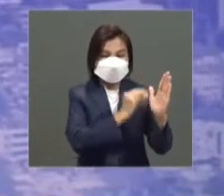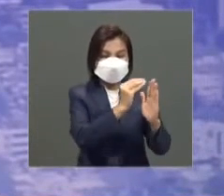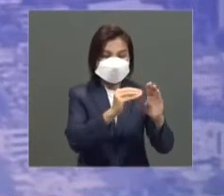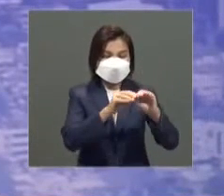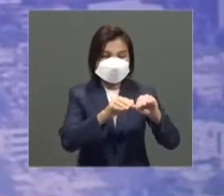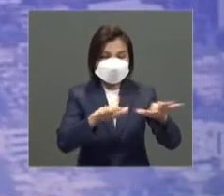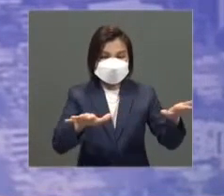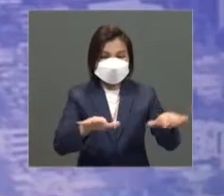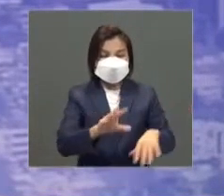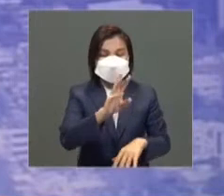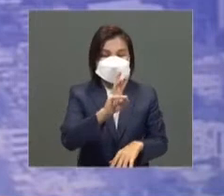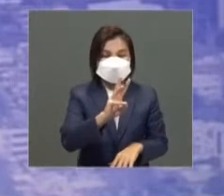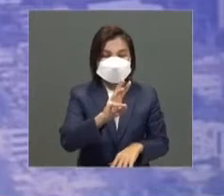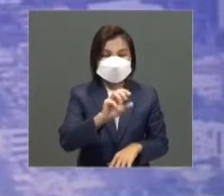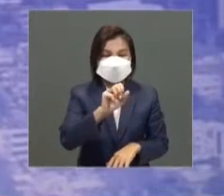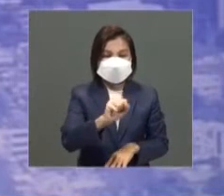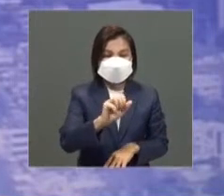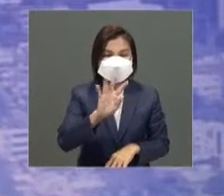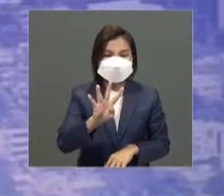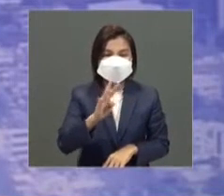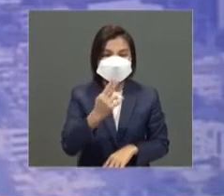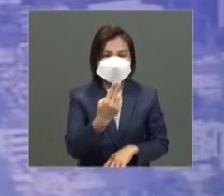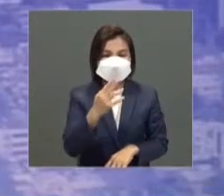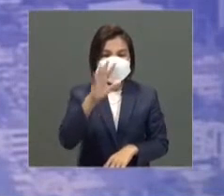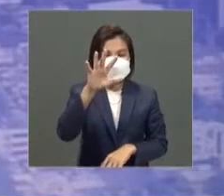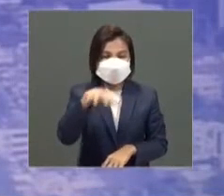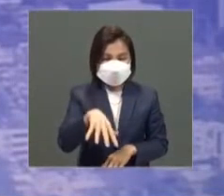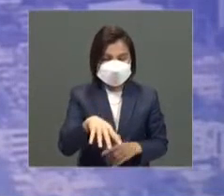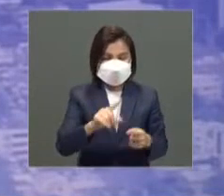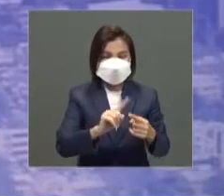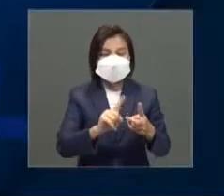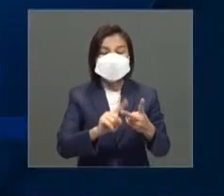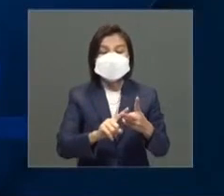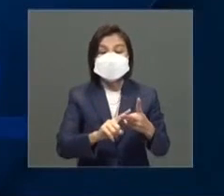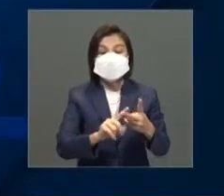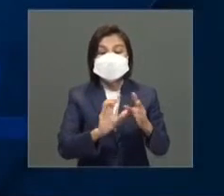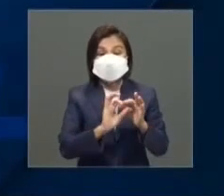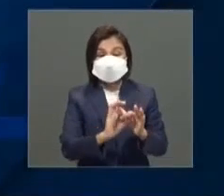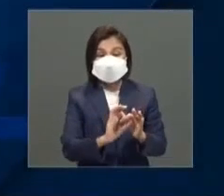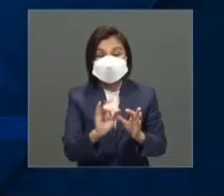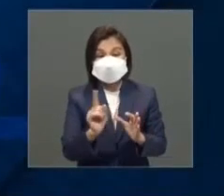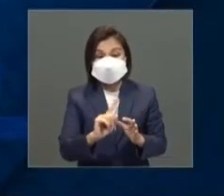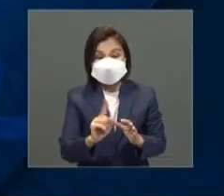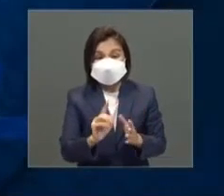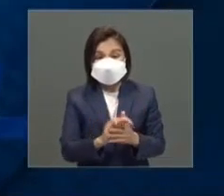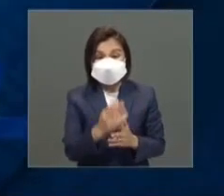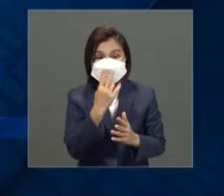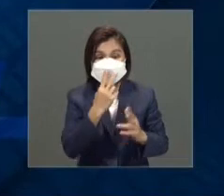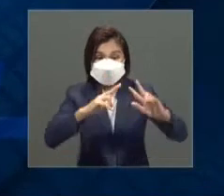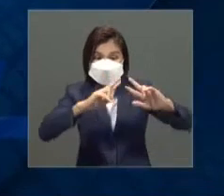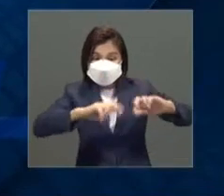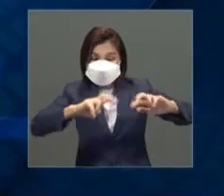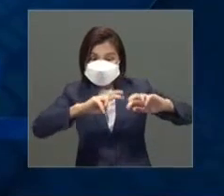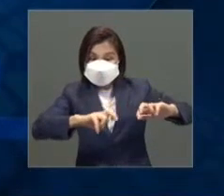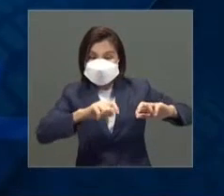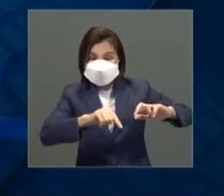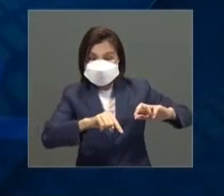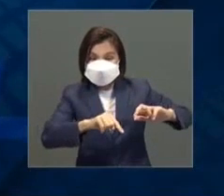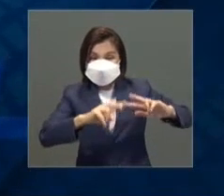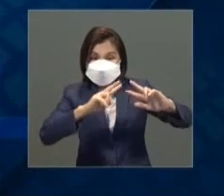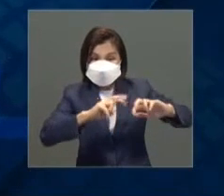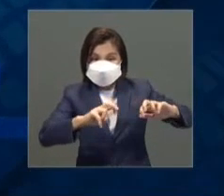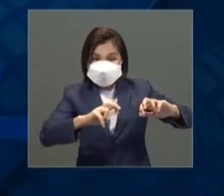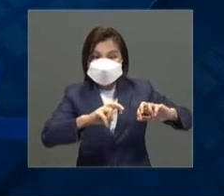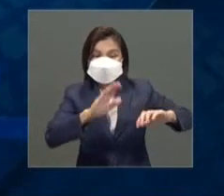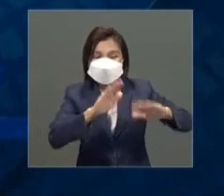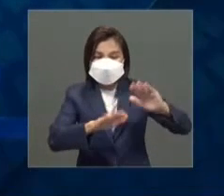นะครับ 645,000 โดสนะครับแล้วก็มีส่วนที่ในการศึกษาวิจัยนะครับใน